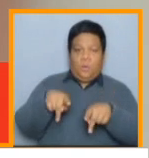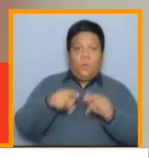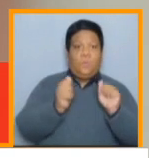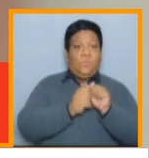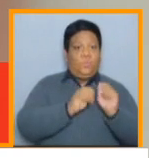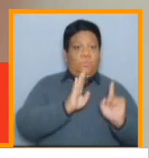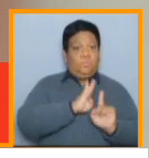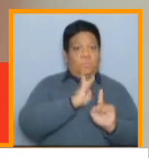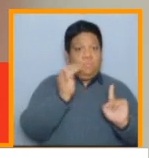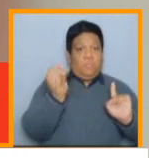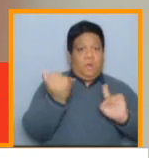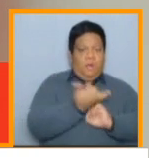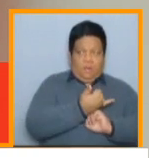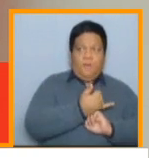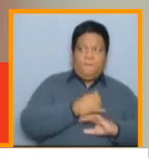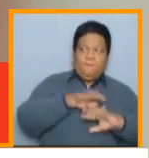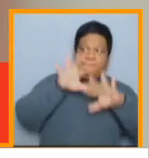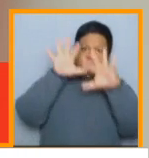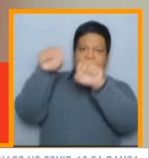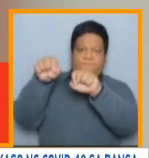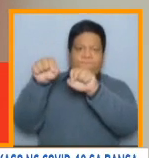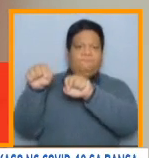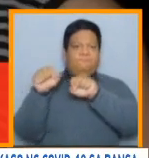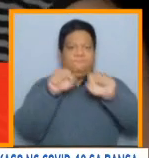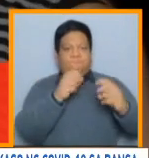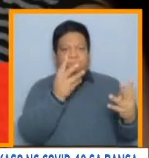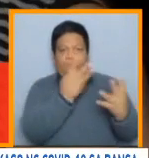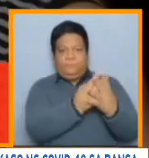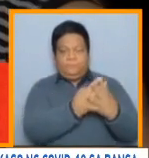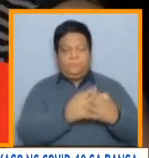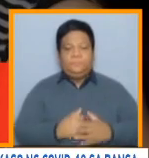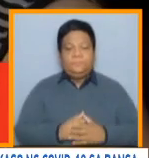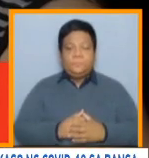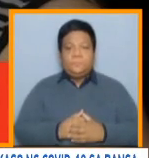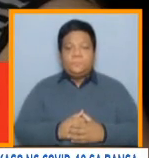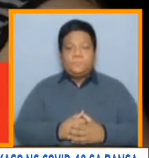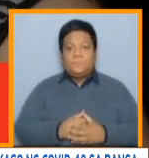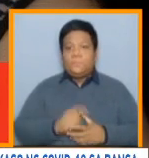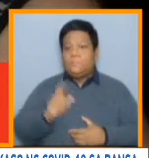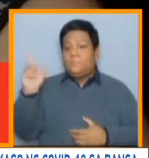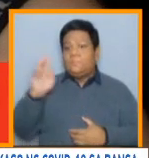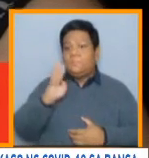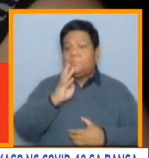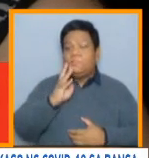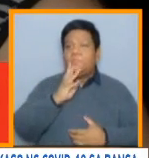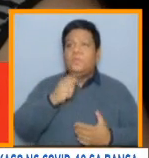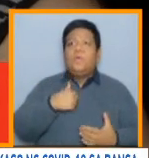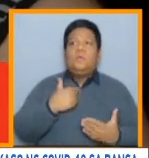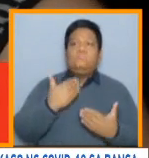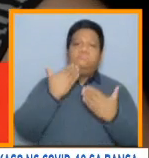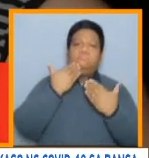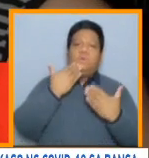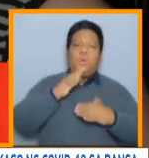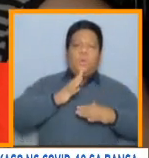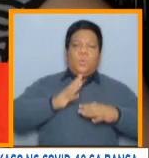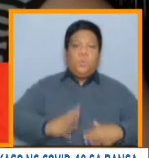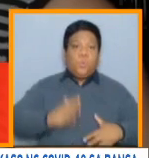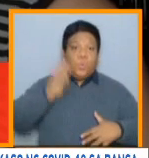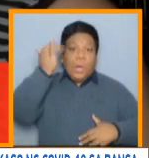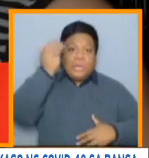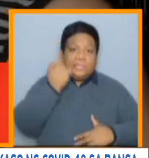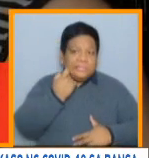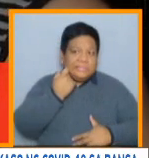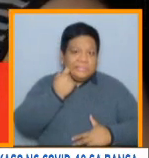presinto. Eh kaya nga pasalamat din kami, katatapos ko lang mag-online mask noon na hindi kami na-corner sa loob, kung